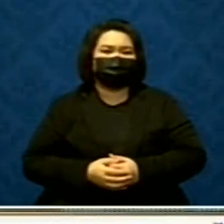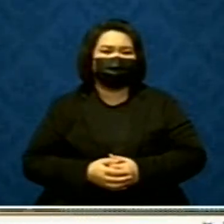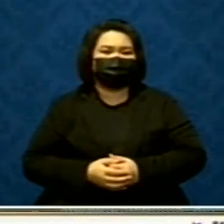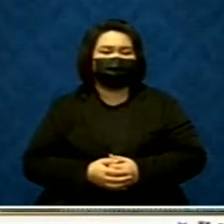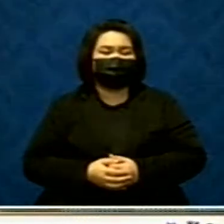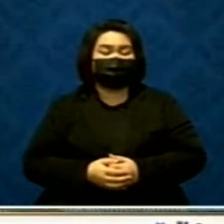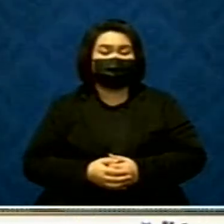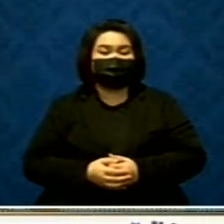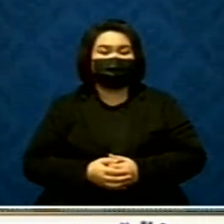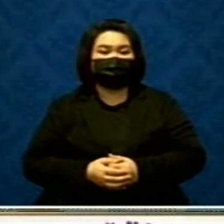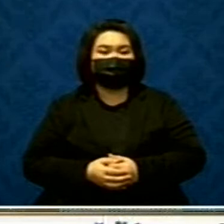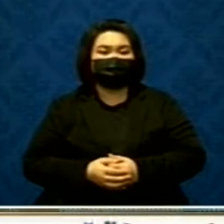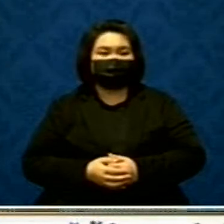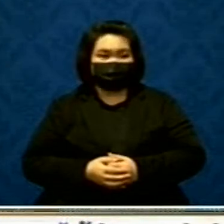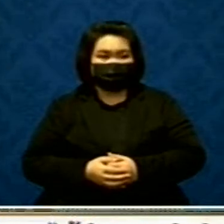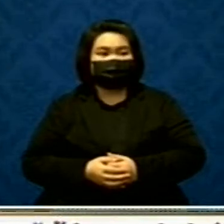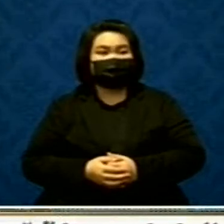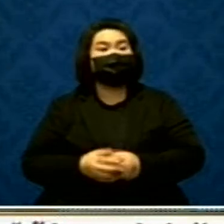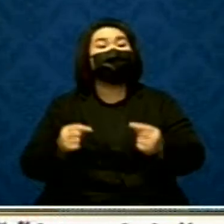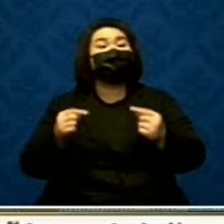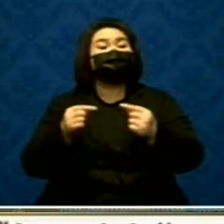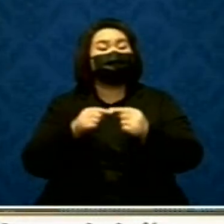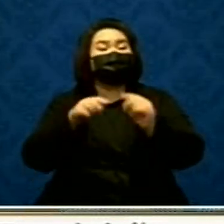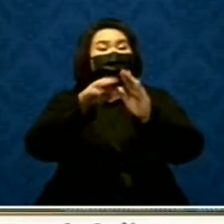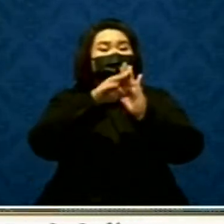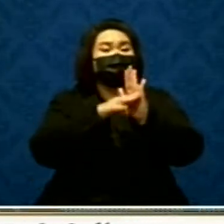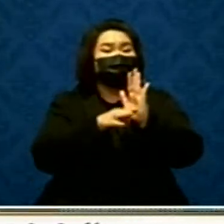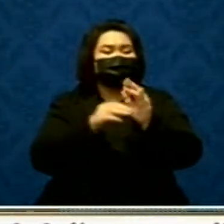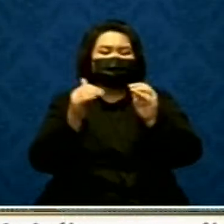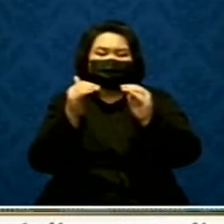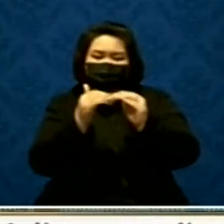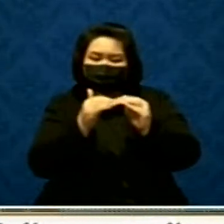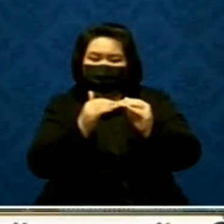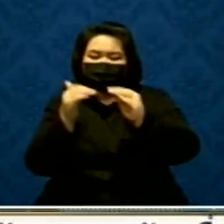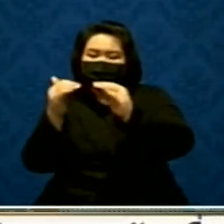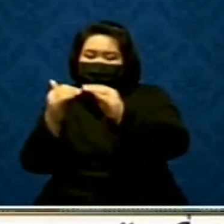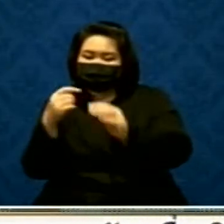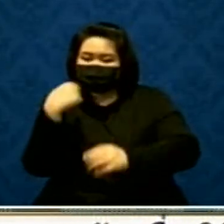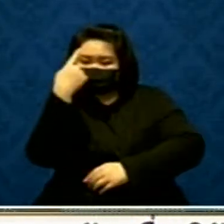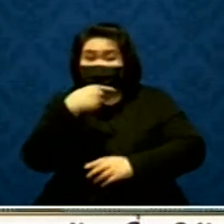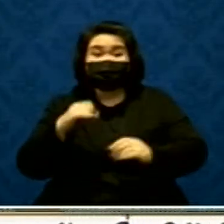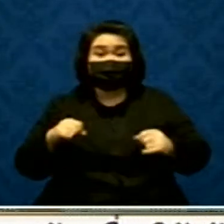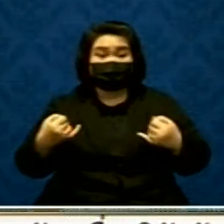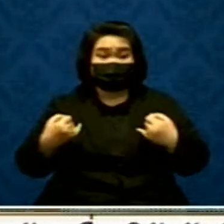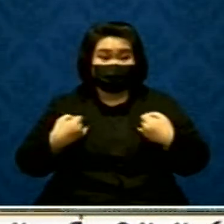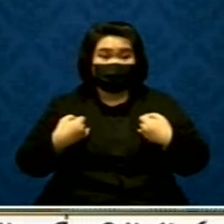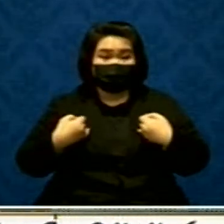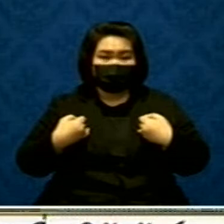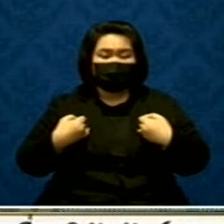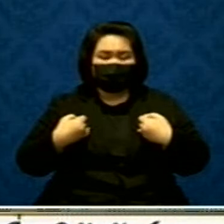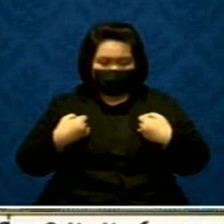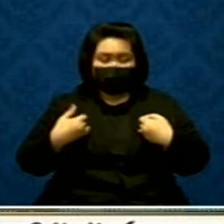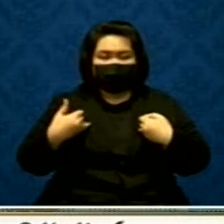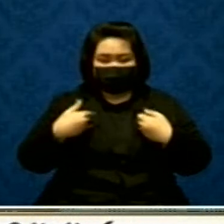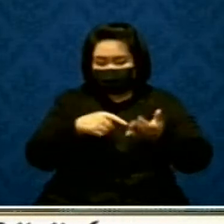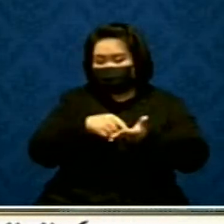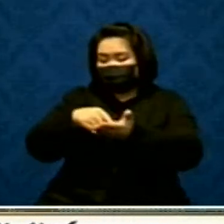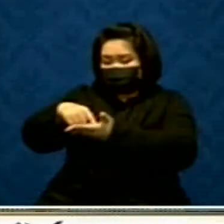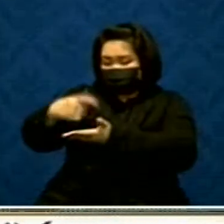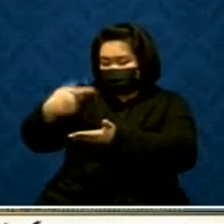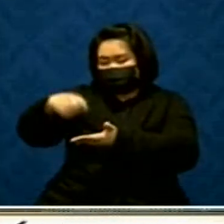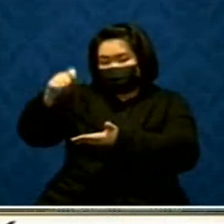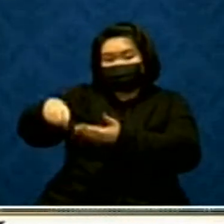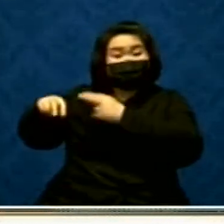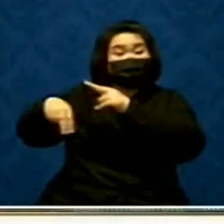นอกจากนี้นะครับในเรื่องของกระบวนการการพิสูจน์สิทธิ์ซึ่งเราใช้วิธีการไปยื่นต่อศาลปกครองกลางแล้วนี่